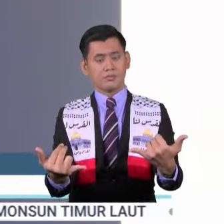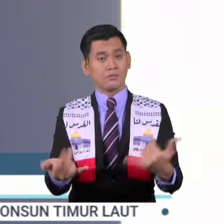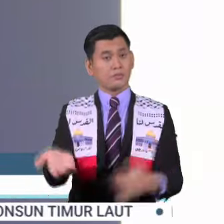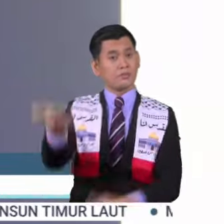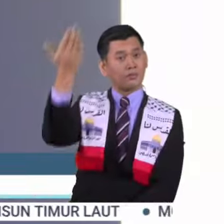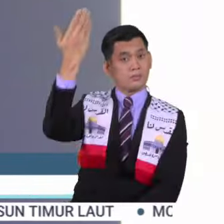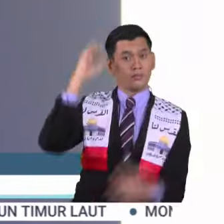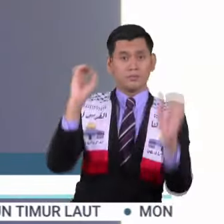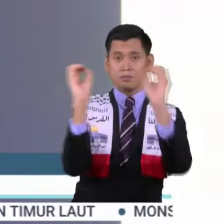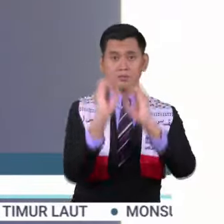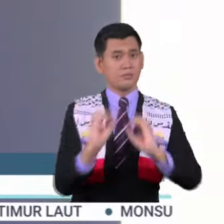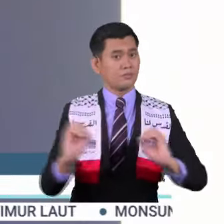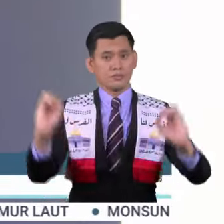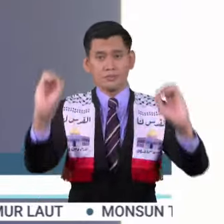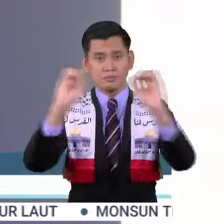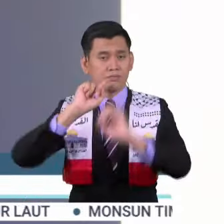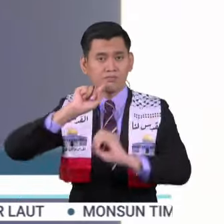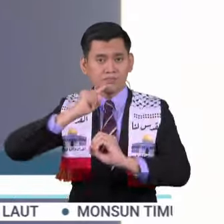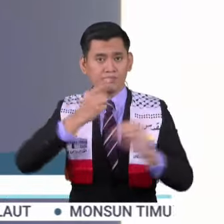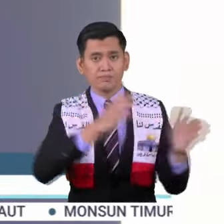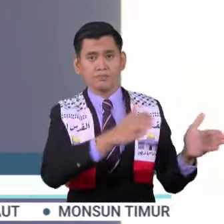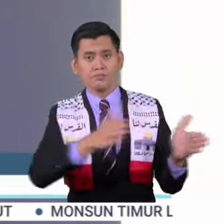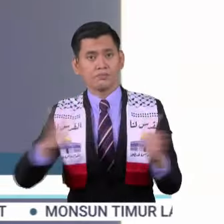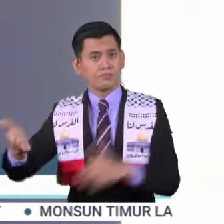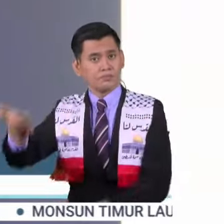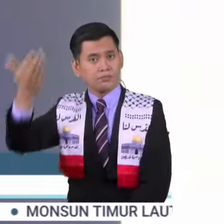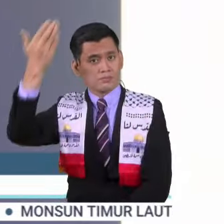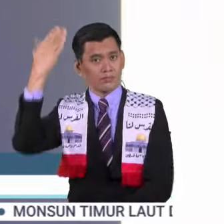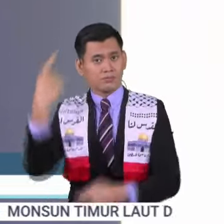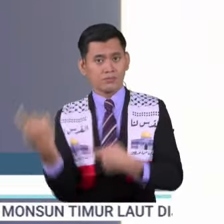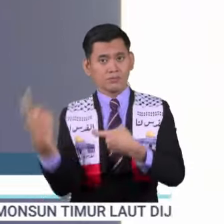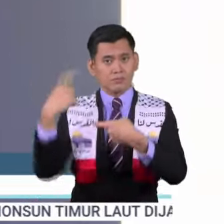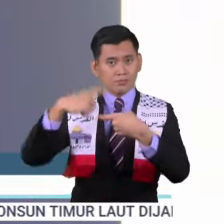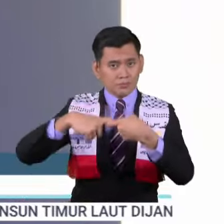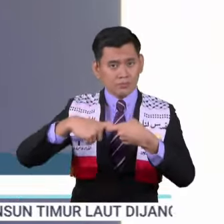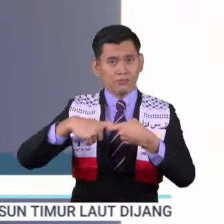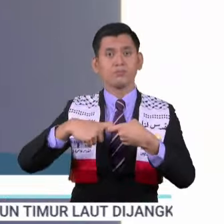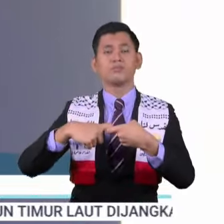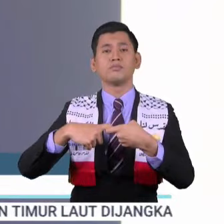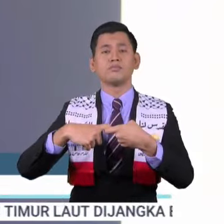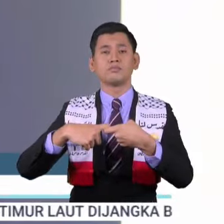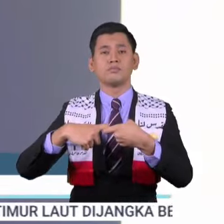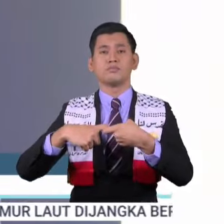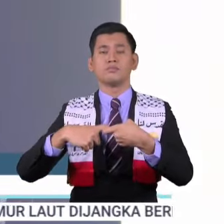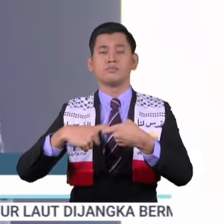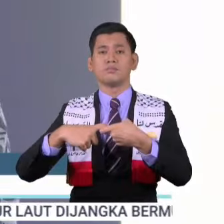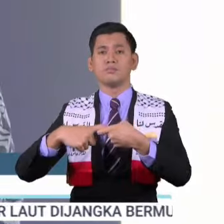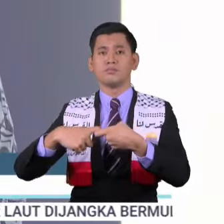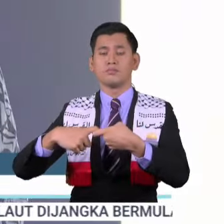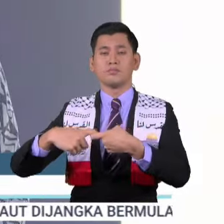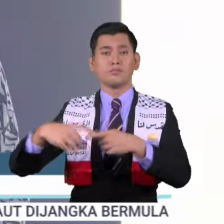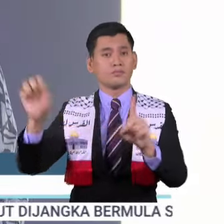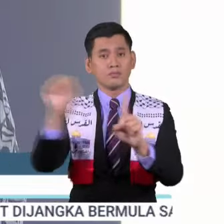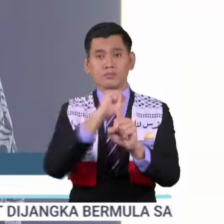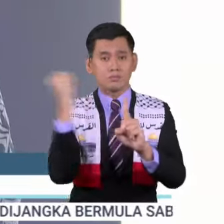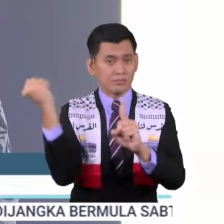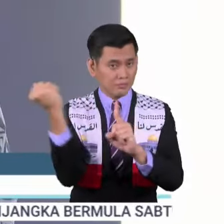dulu tidak ditekankan dalam pelan struktur dulu, soal tekanan